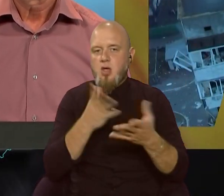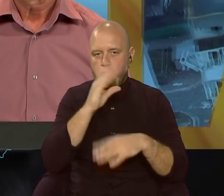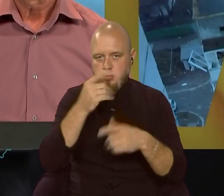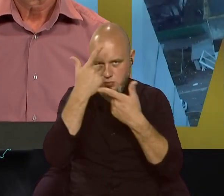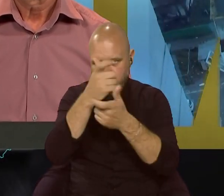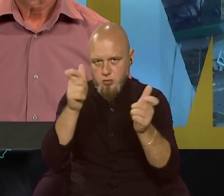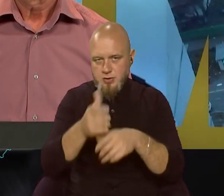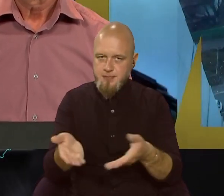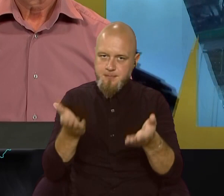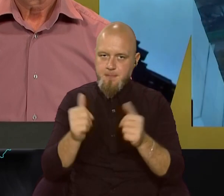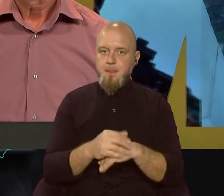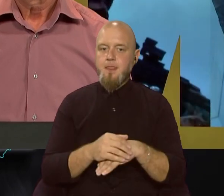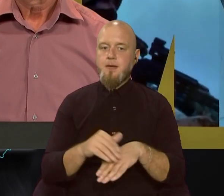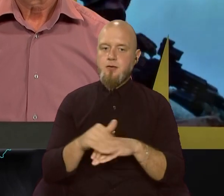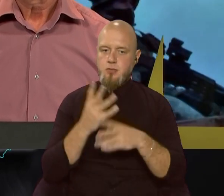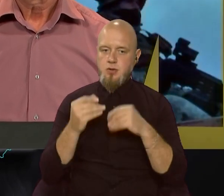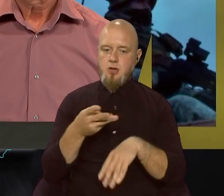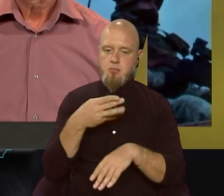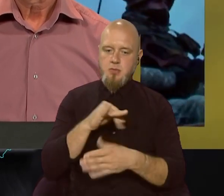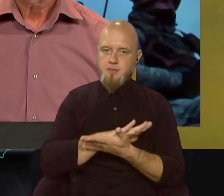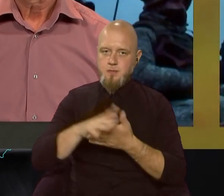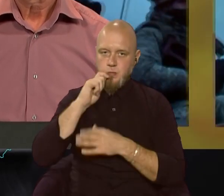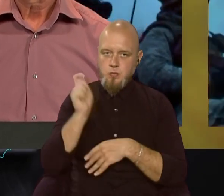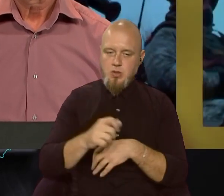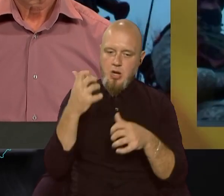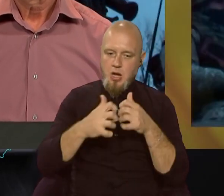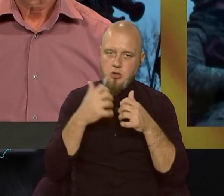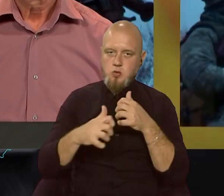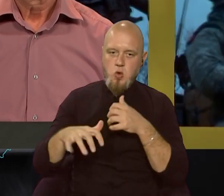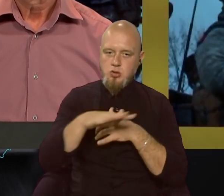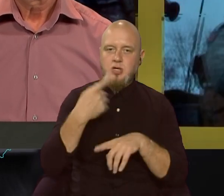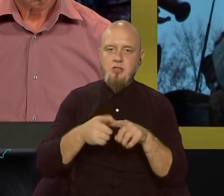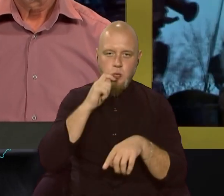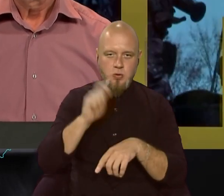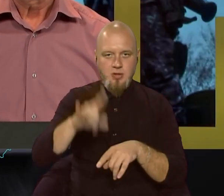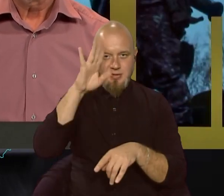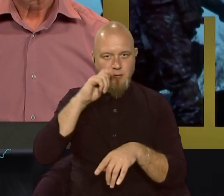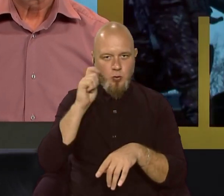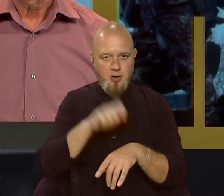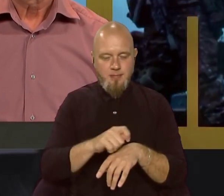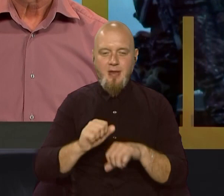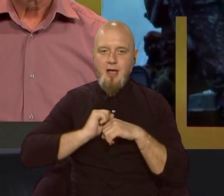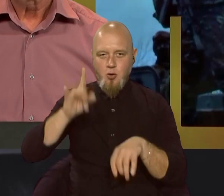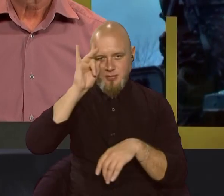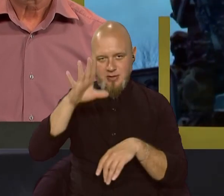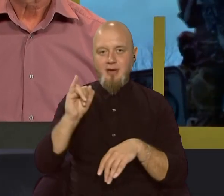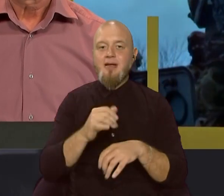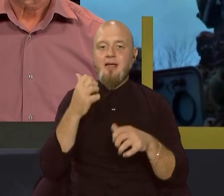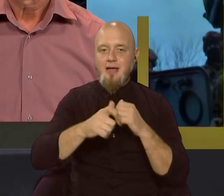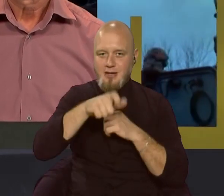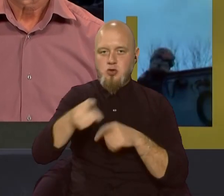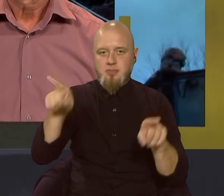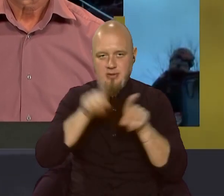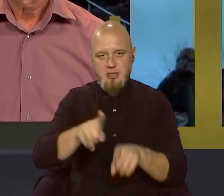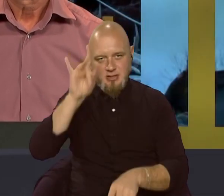повідомити. Доброго дня, ми з України. Херсонщина – це Україна. Слава Україні! Героям слава і херсонцям теж